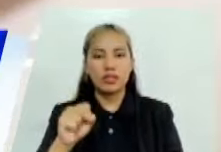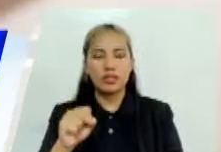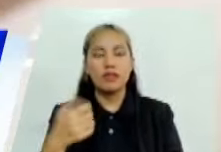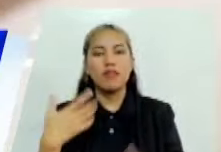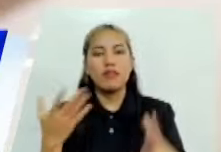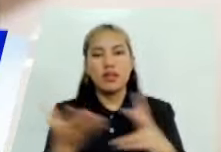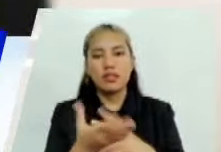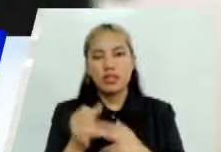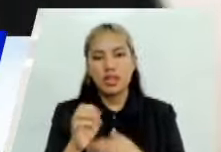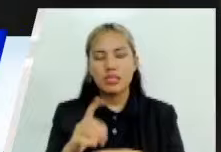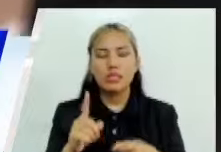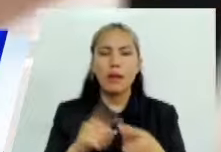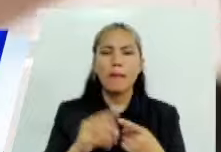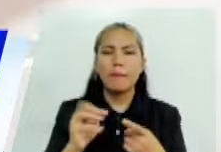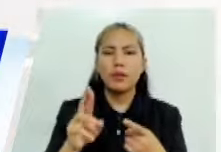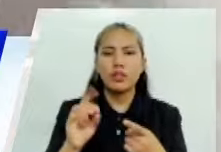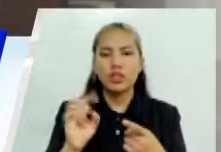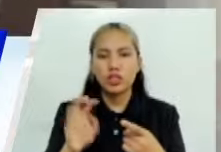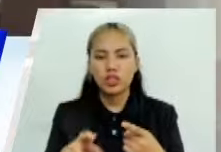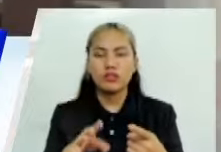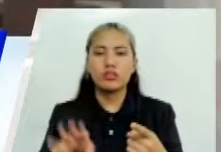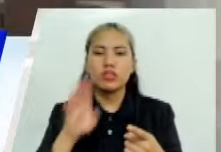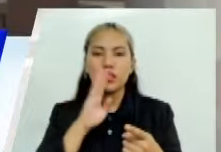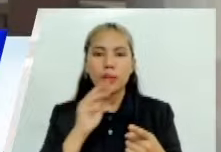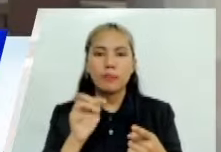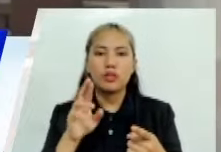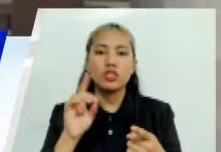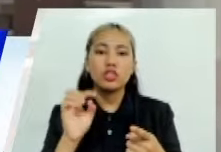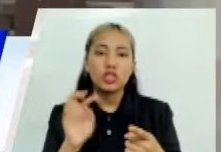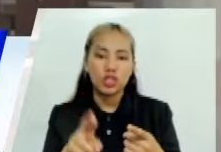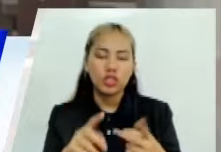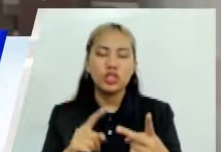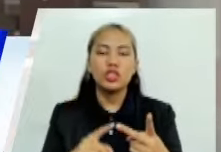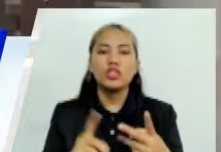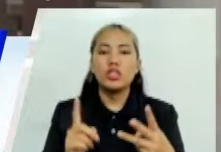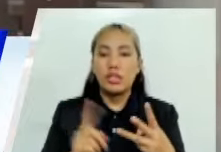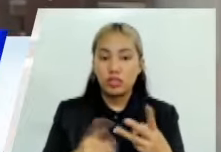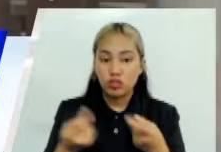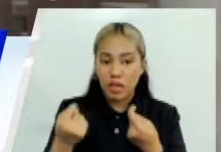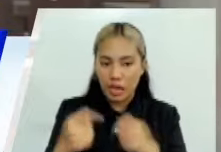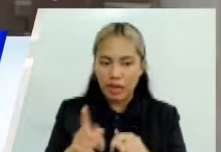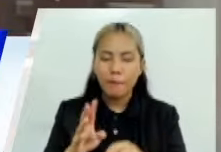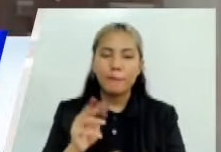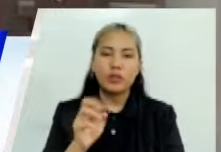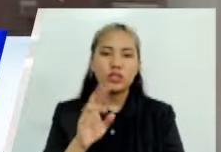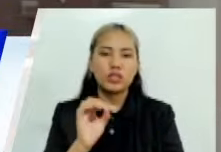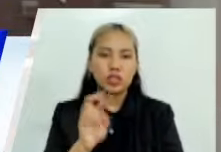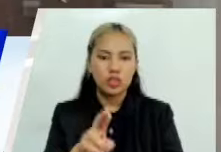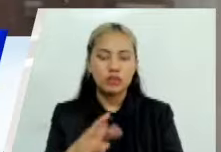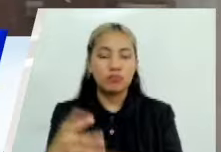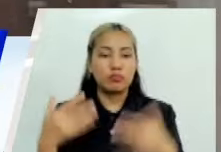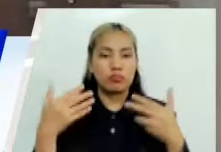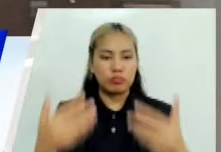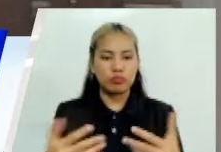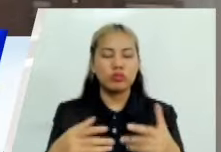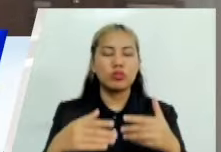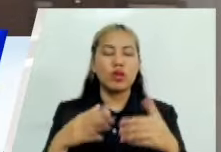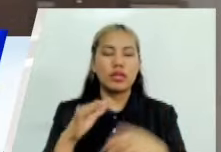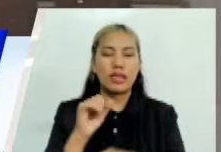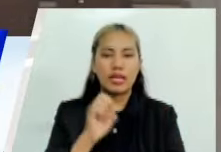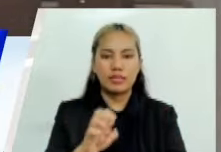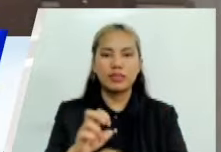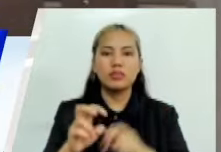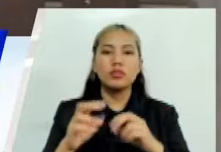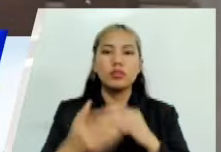at attempted murder dito sa Pilipinas, gumugulong na ang extradition case na inihain doon ng gobyerno ng Pilipinas.